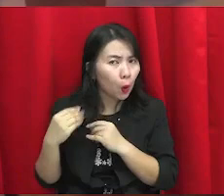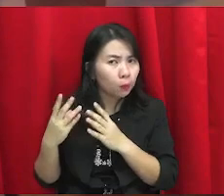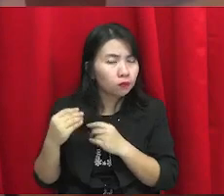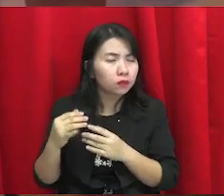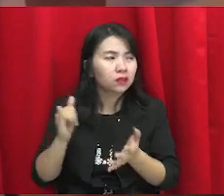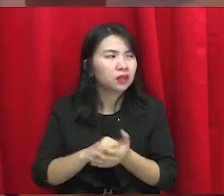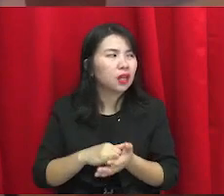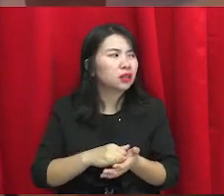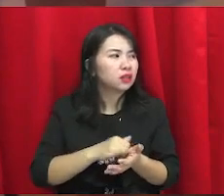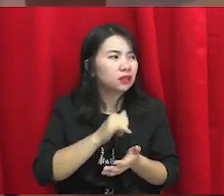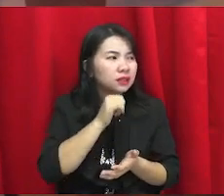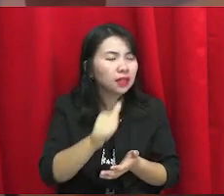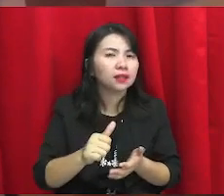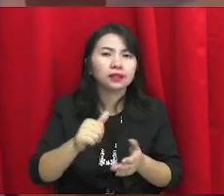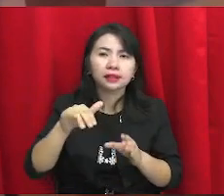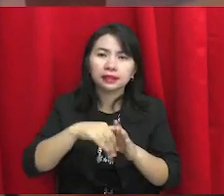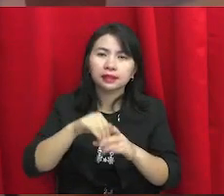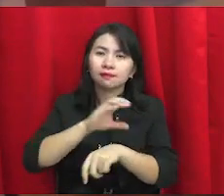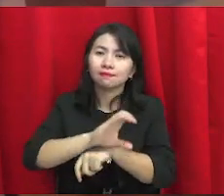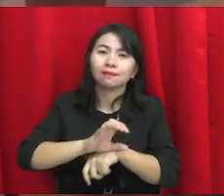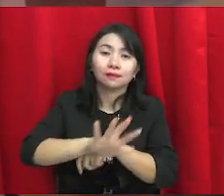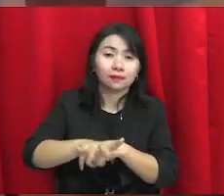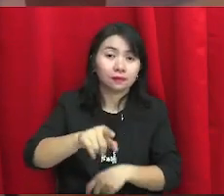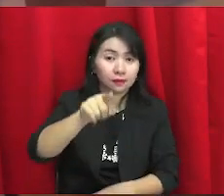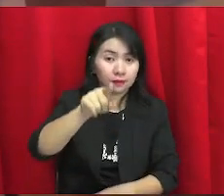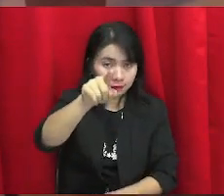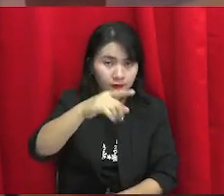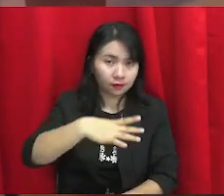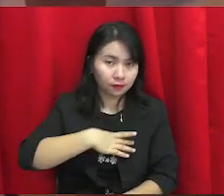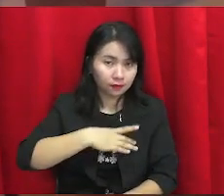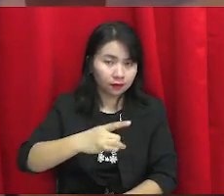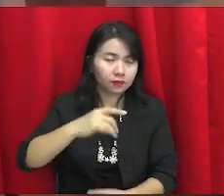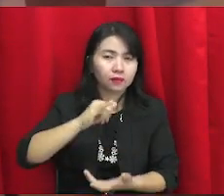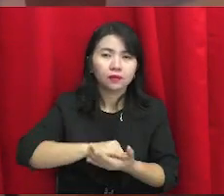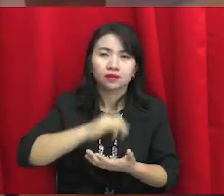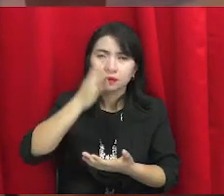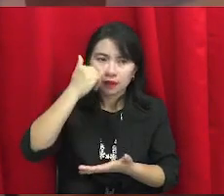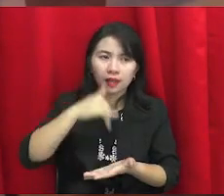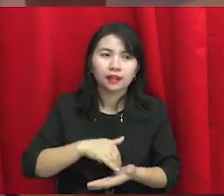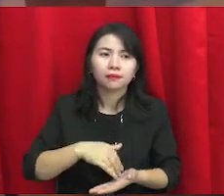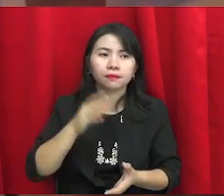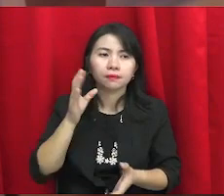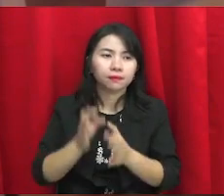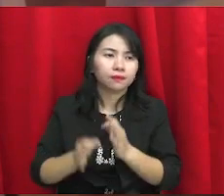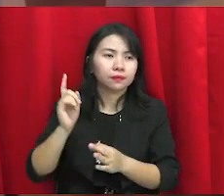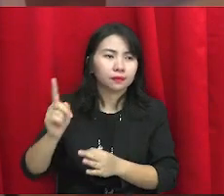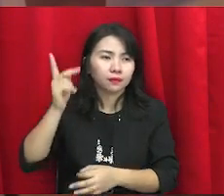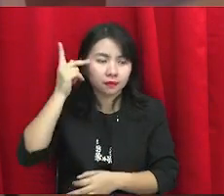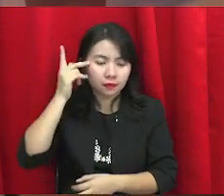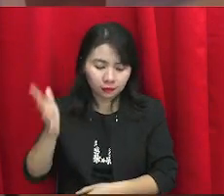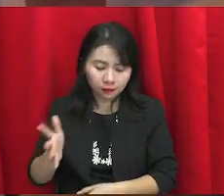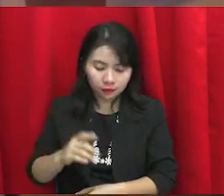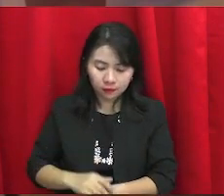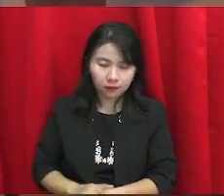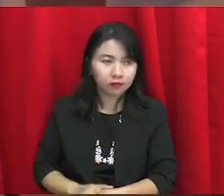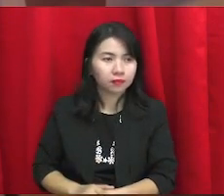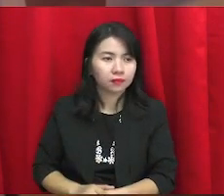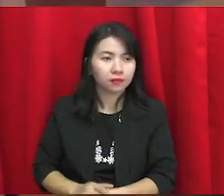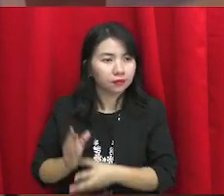mga counsel na gusto mo. Yeah. Kaya makikita niyo, kapag ang pastor